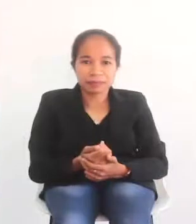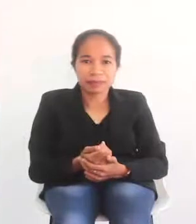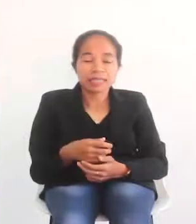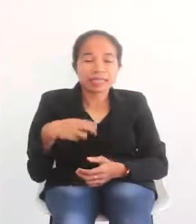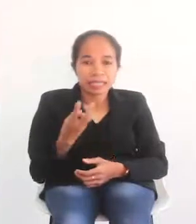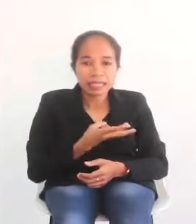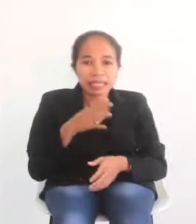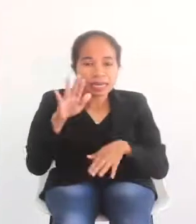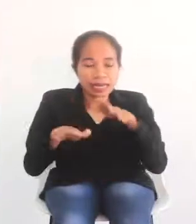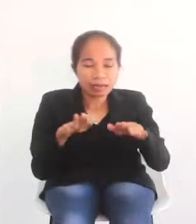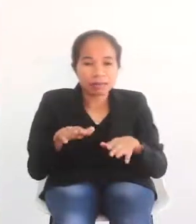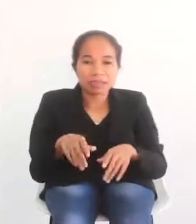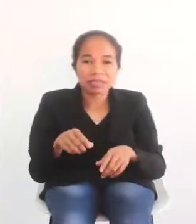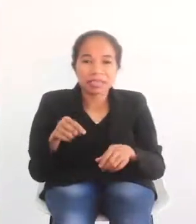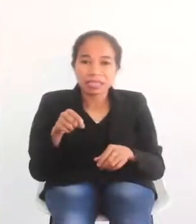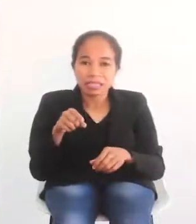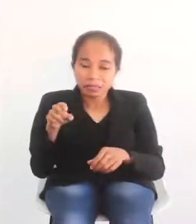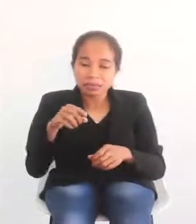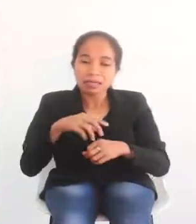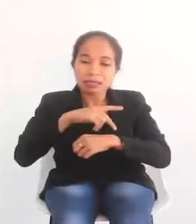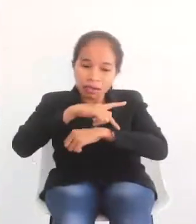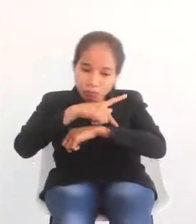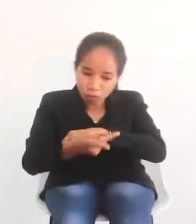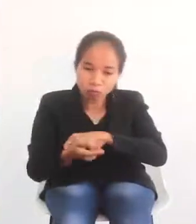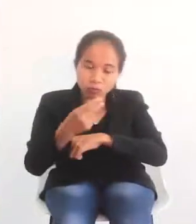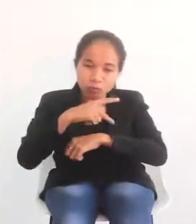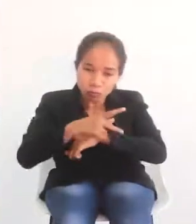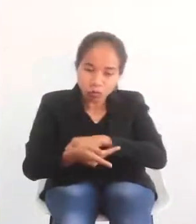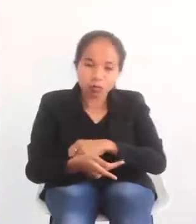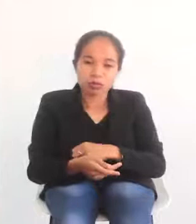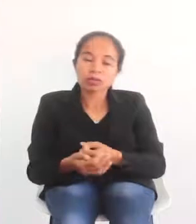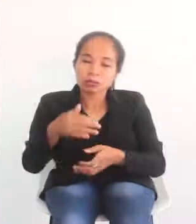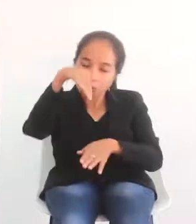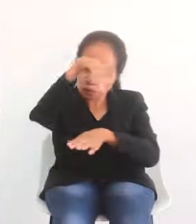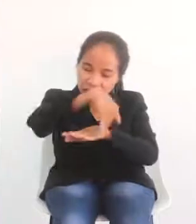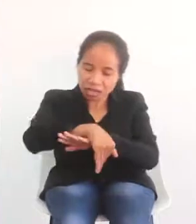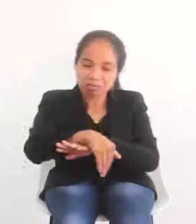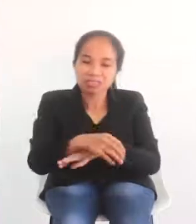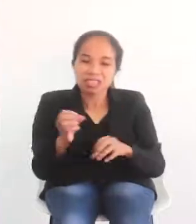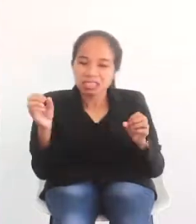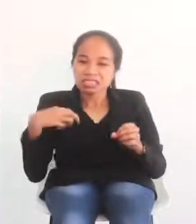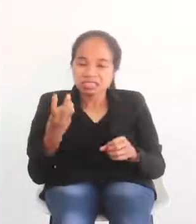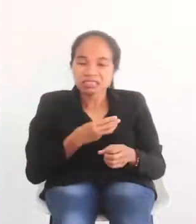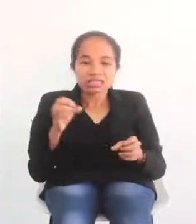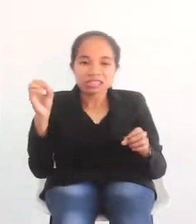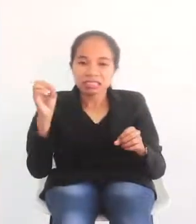ita laobamak imi halo niemonu bebeik to kalambotmus ita sidau bele